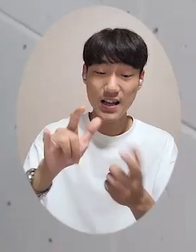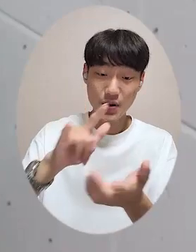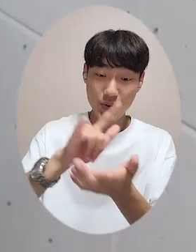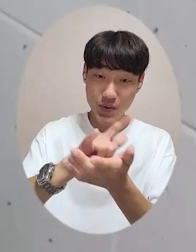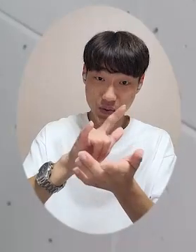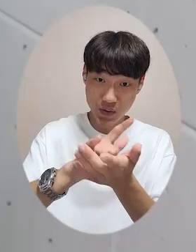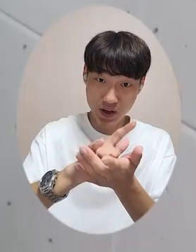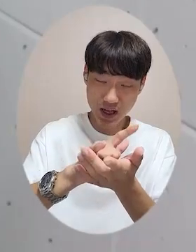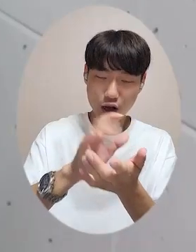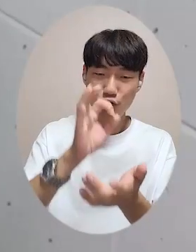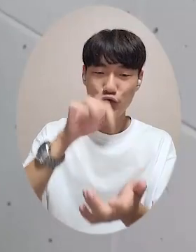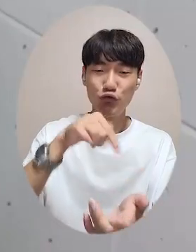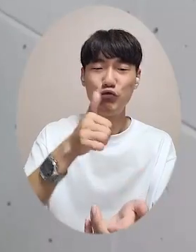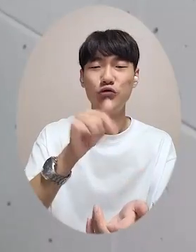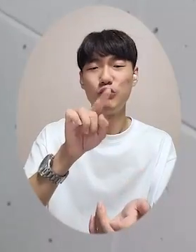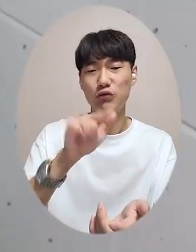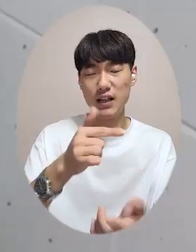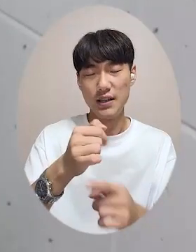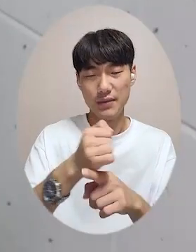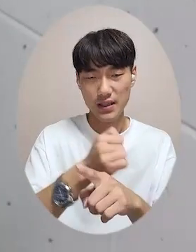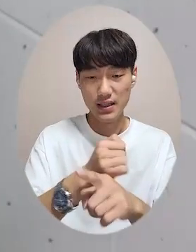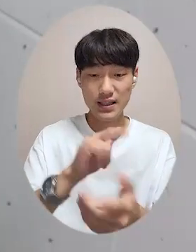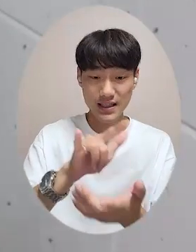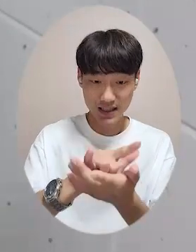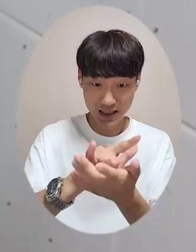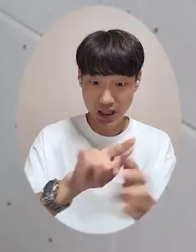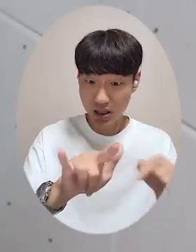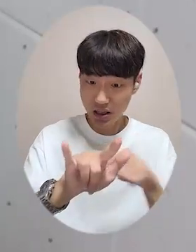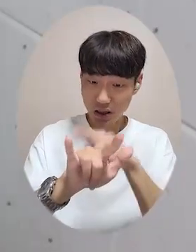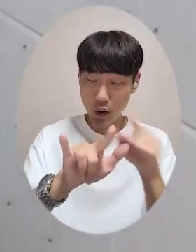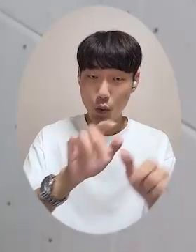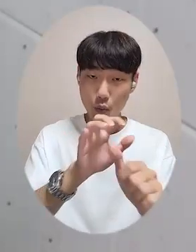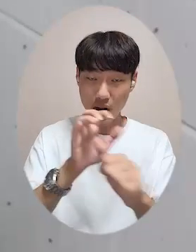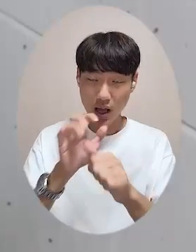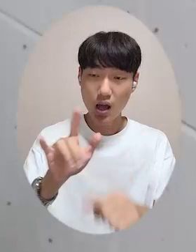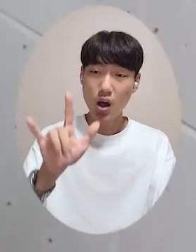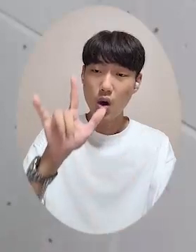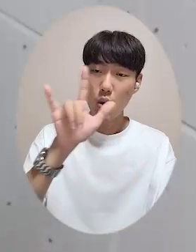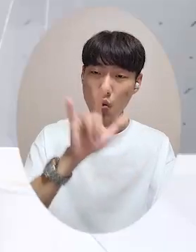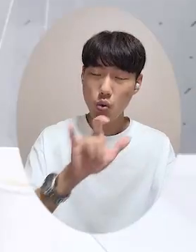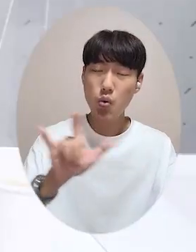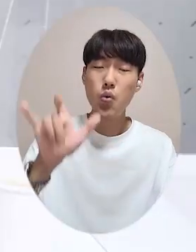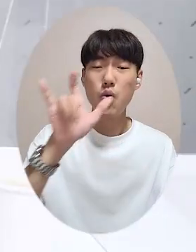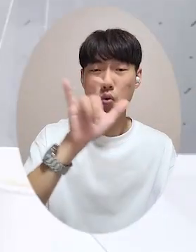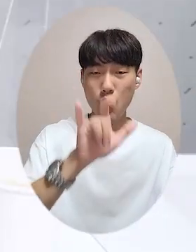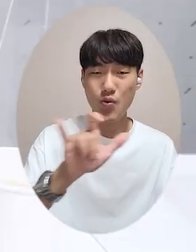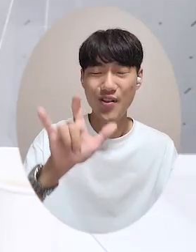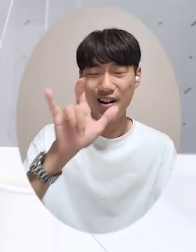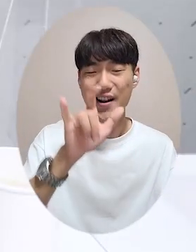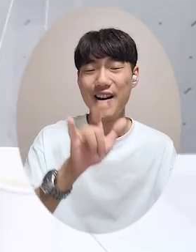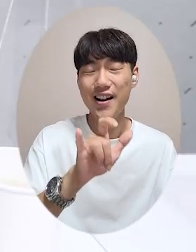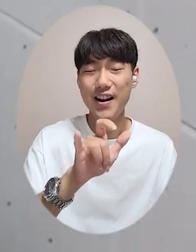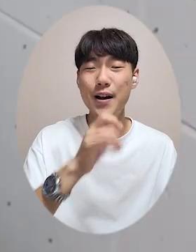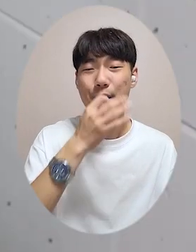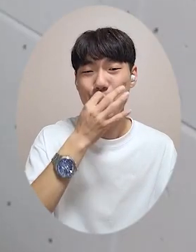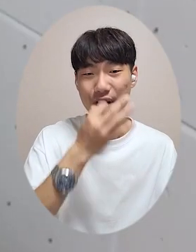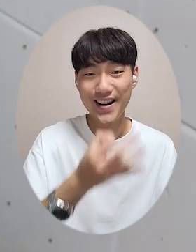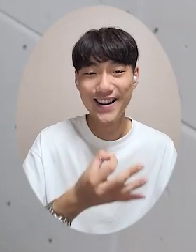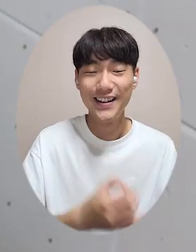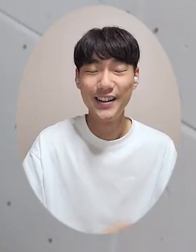이렇게 우한을 이렇게 쓰는 것 같아요. 그래서 이거를 따서 이렇게 코로나 이렇게 쓰기도 하는데 근데 어쨌든